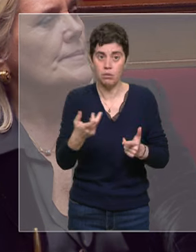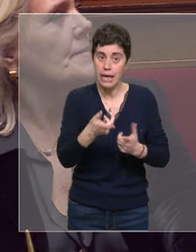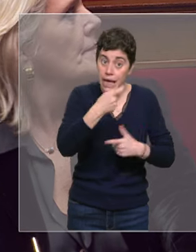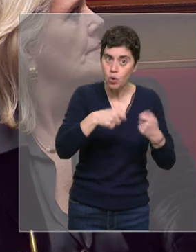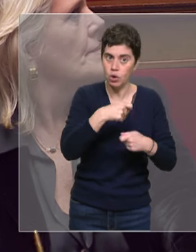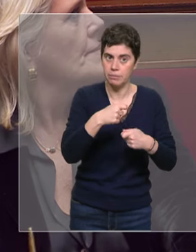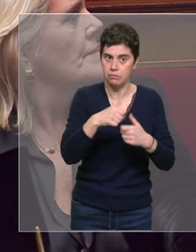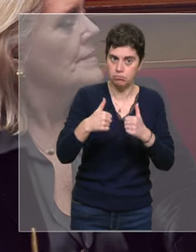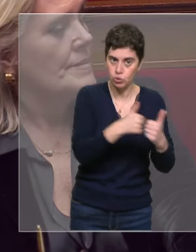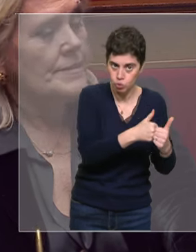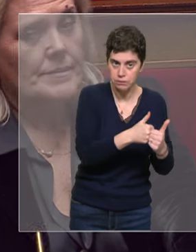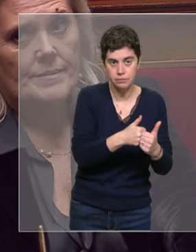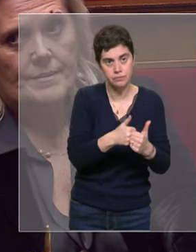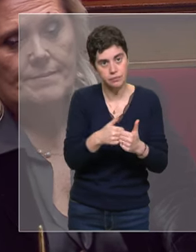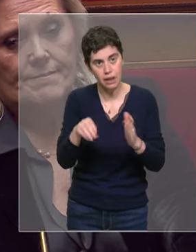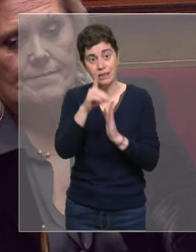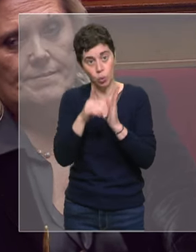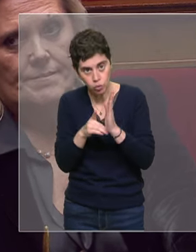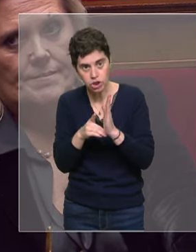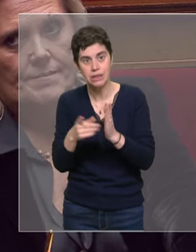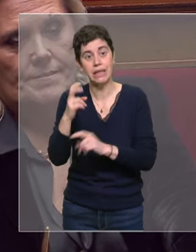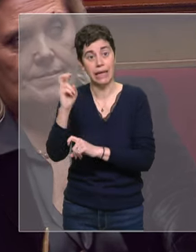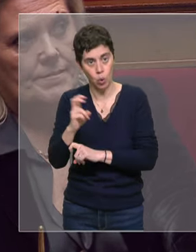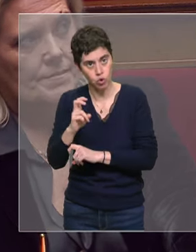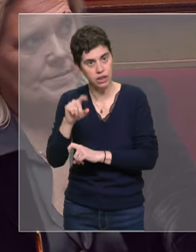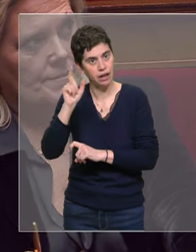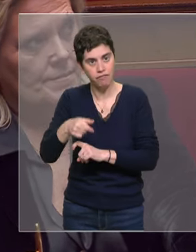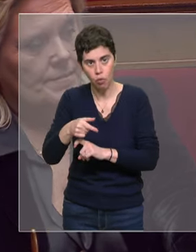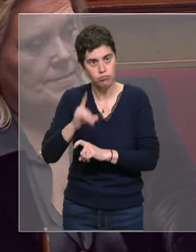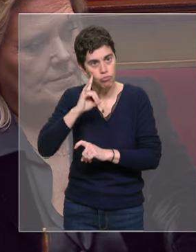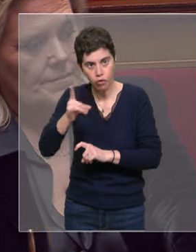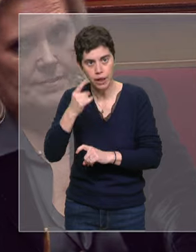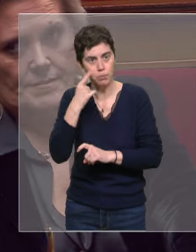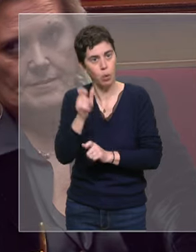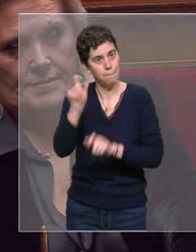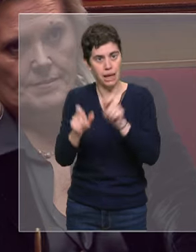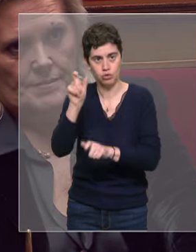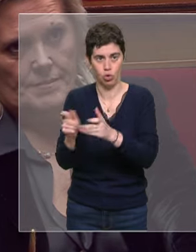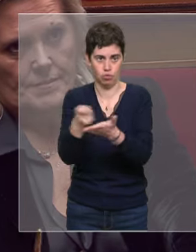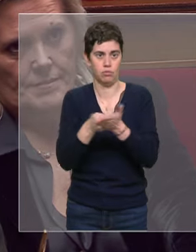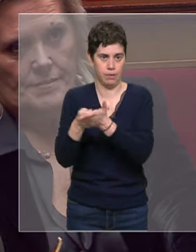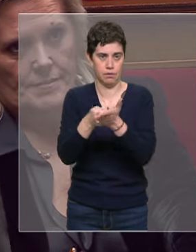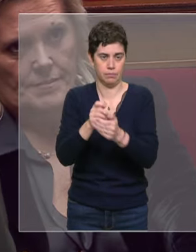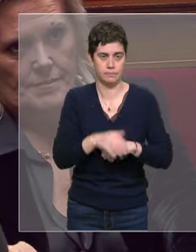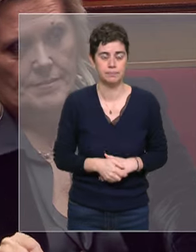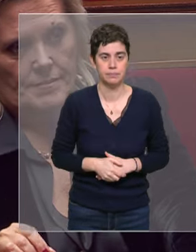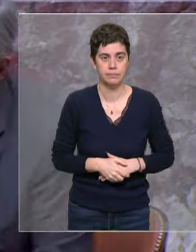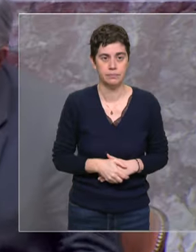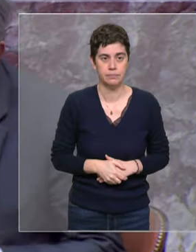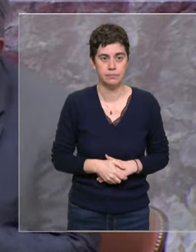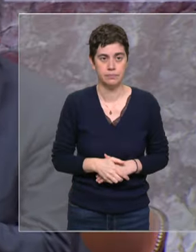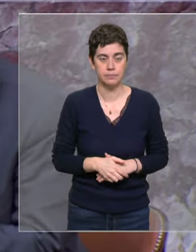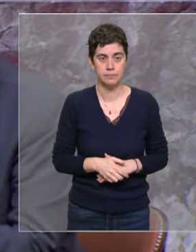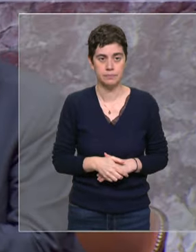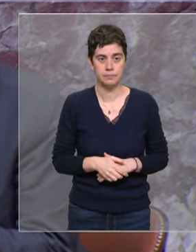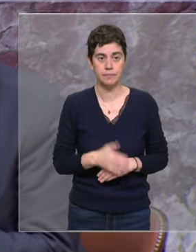économiques, déontologiques, écologiques et de sincérité à l'égard des consommateurs français. Je vous remercie. Merci beaucoup, mon